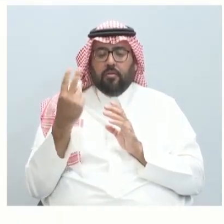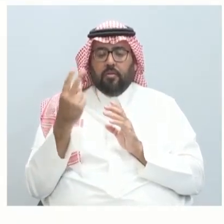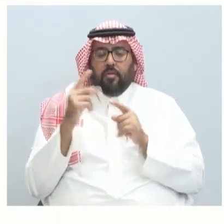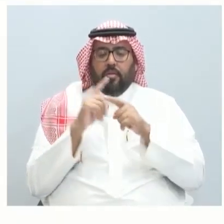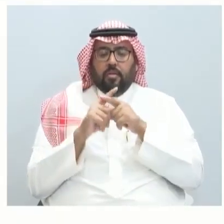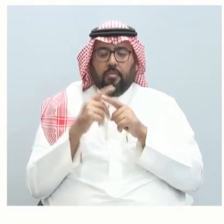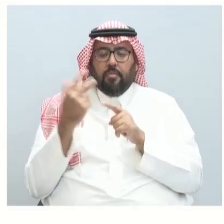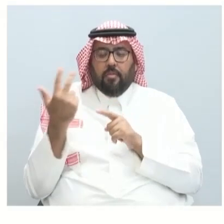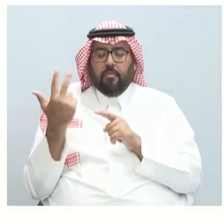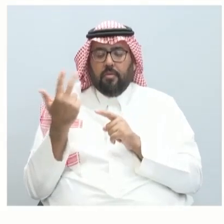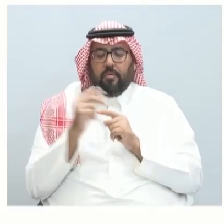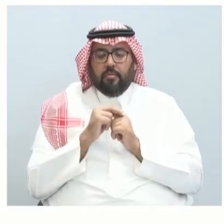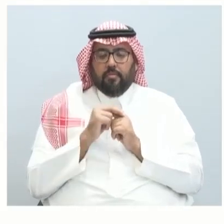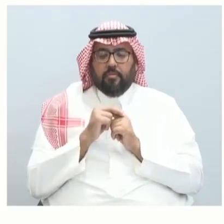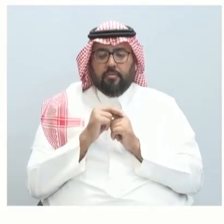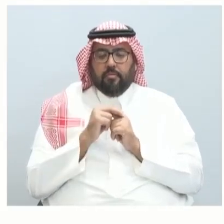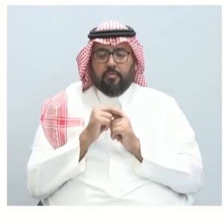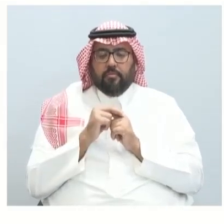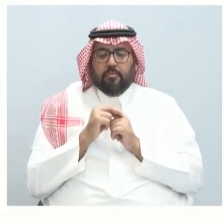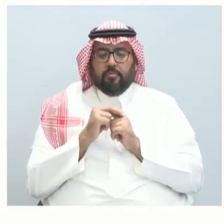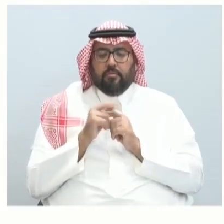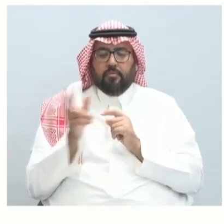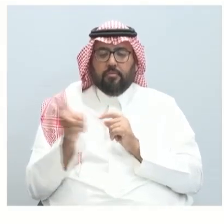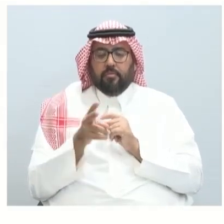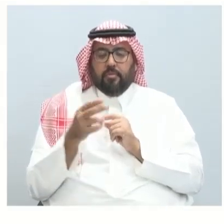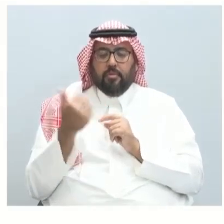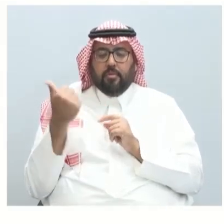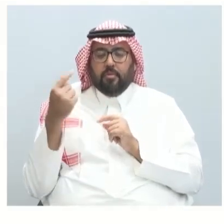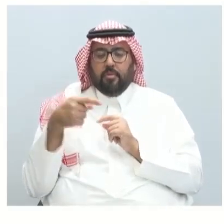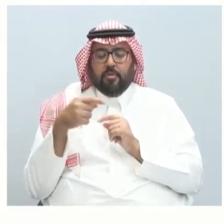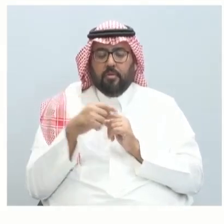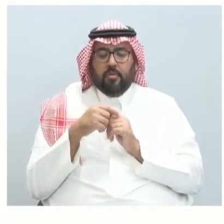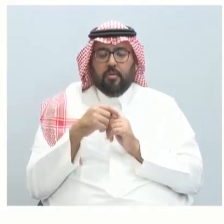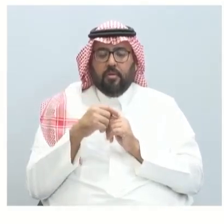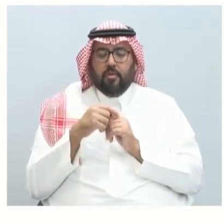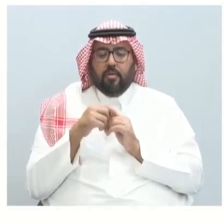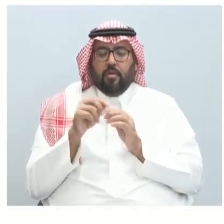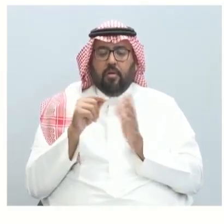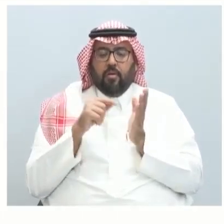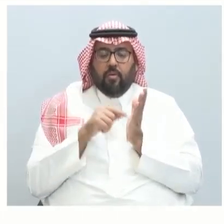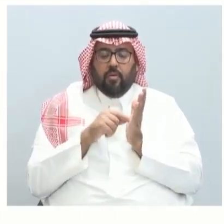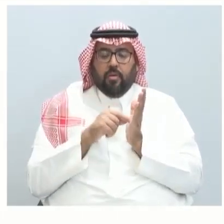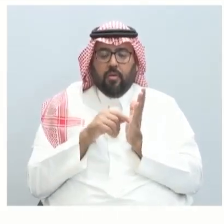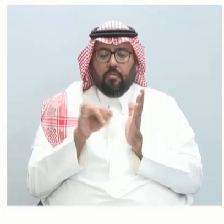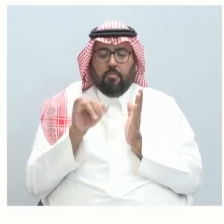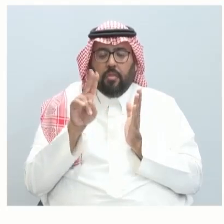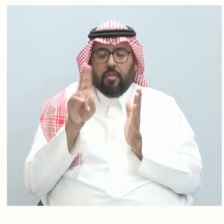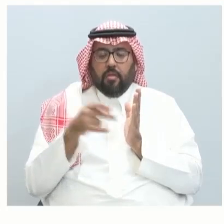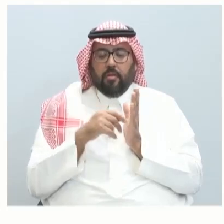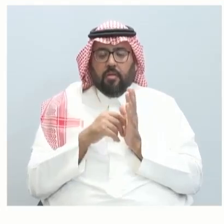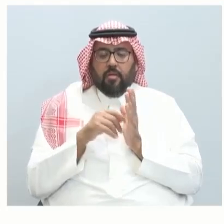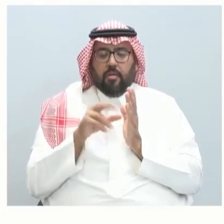نصف القطر نصف القطر كم ثمانيه اذا اثنان ضرب ثمانيه يساوي كم سته عشر والوحده هنا متر اذا